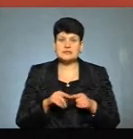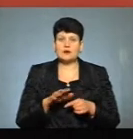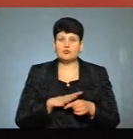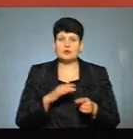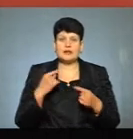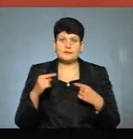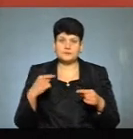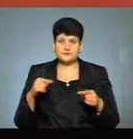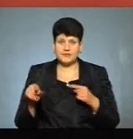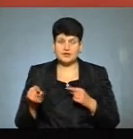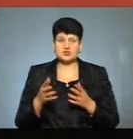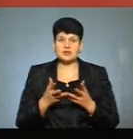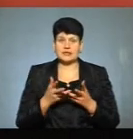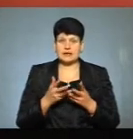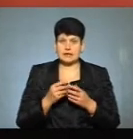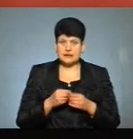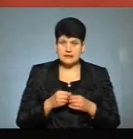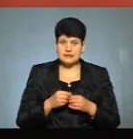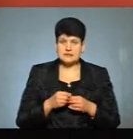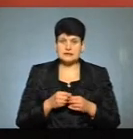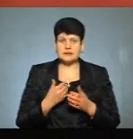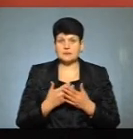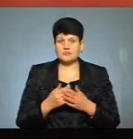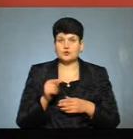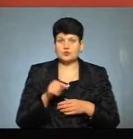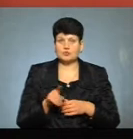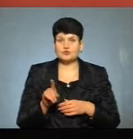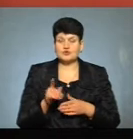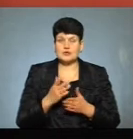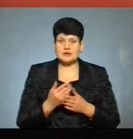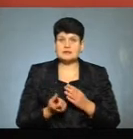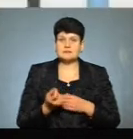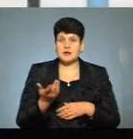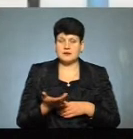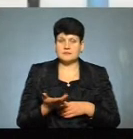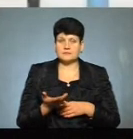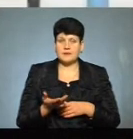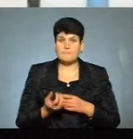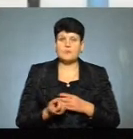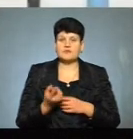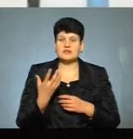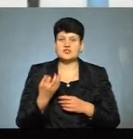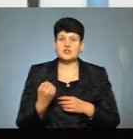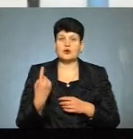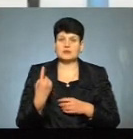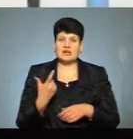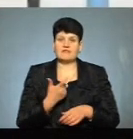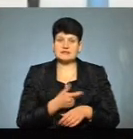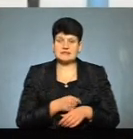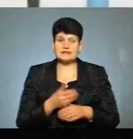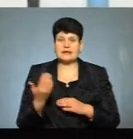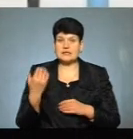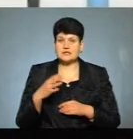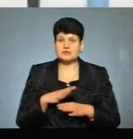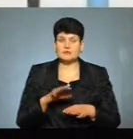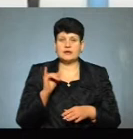невелика кількість, напевно, через те, що можливо, так, але появилася ще одна вакцина, тому що і раніше не була